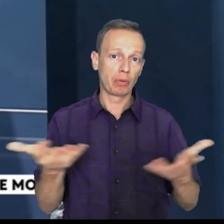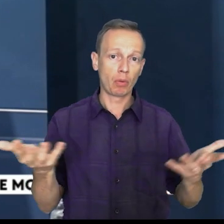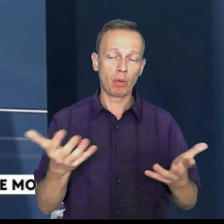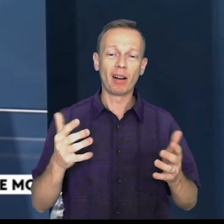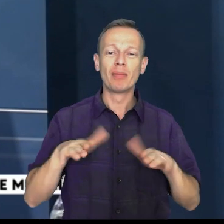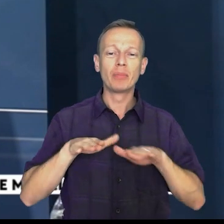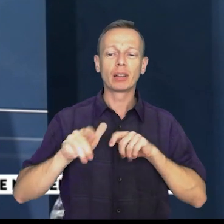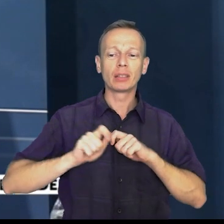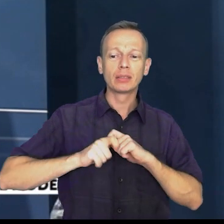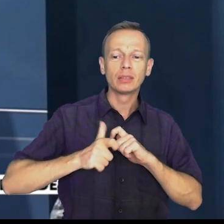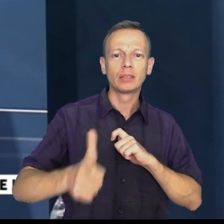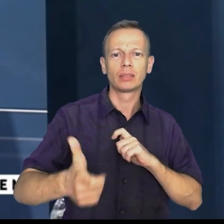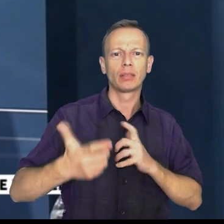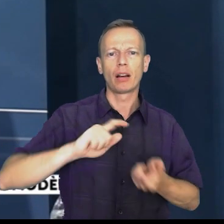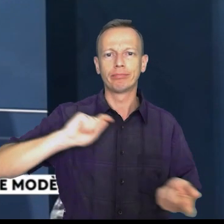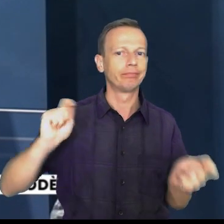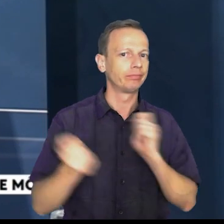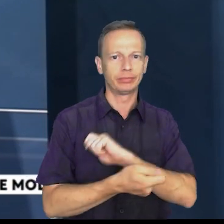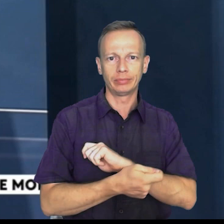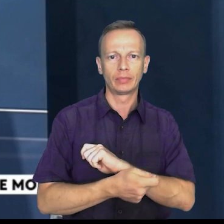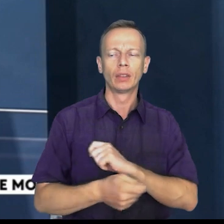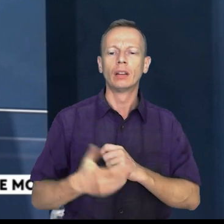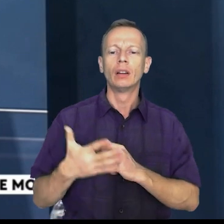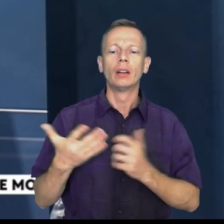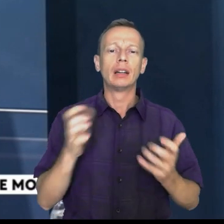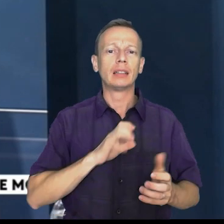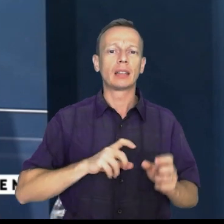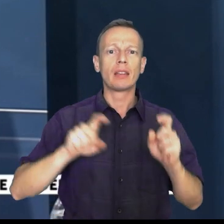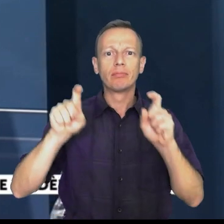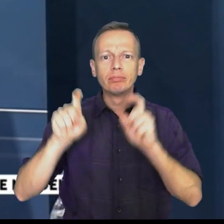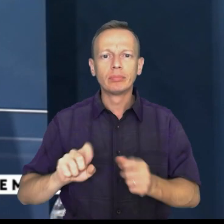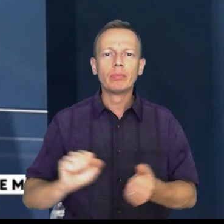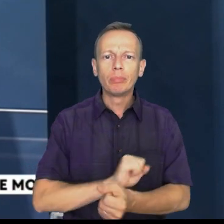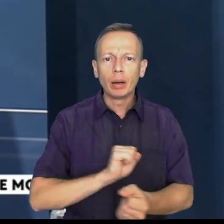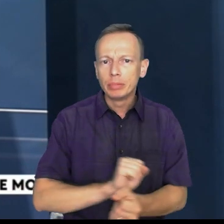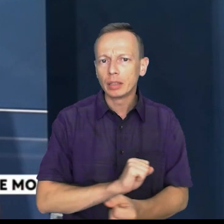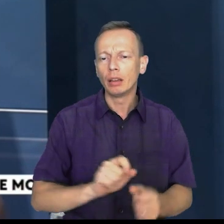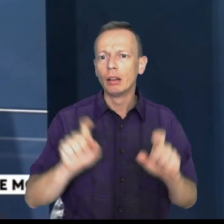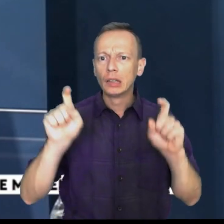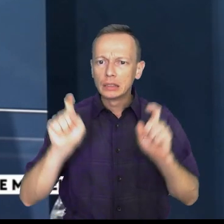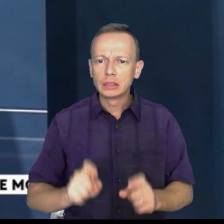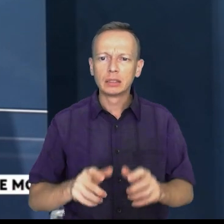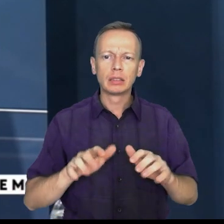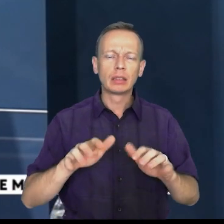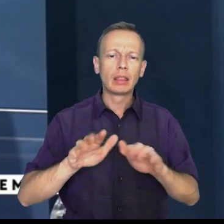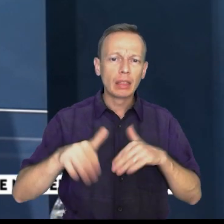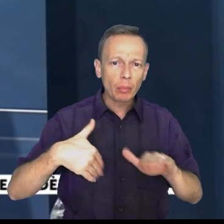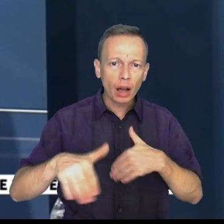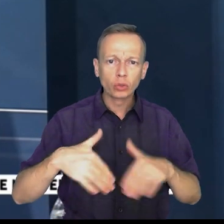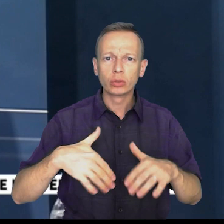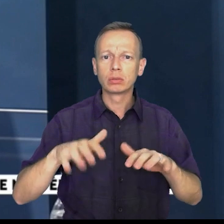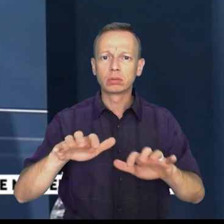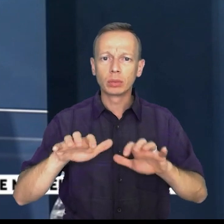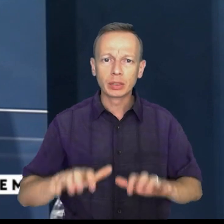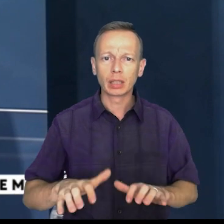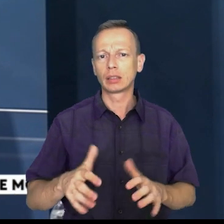les choses sont menées depuis plusieurs années, réduire les formalités administratives, la lourdeur administrative,